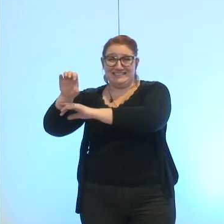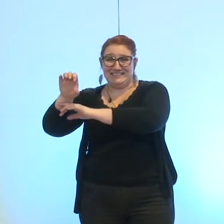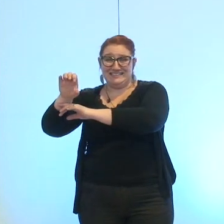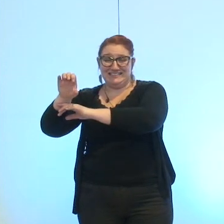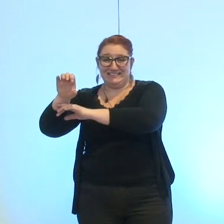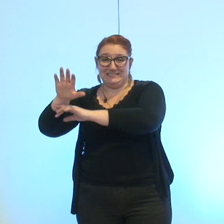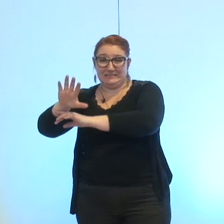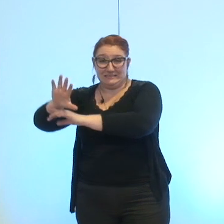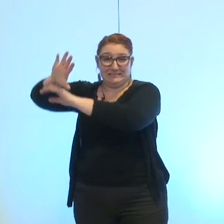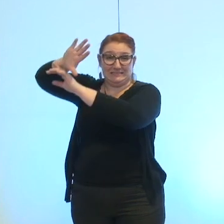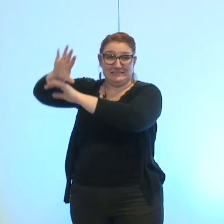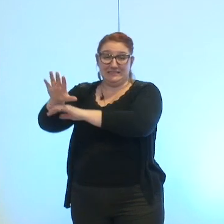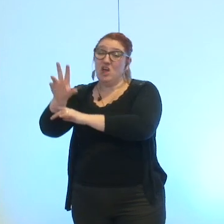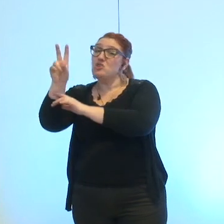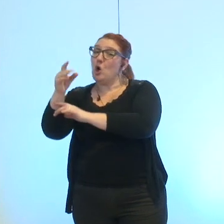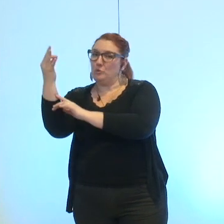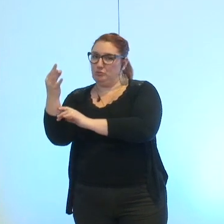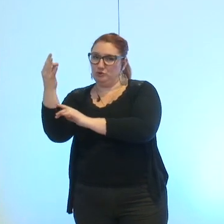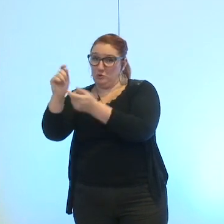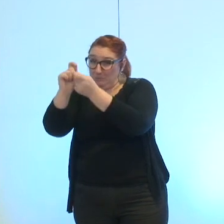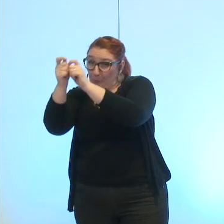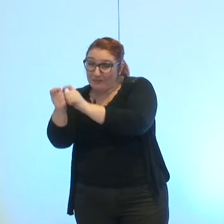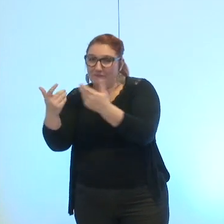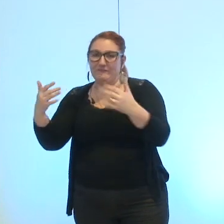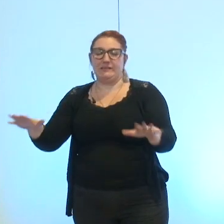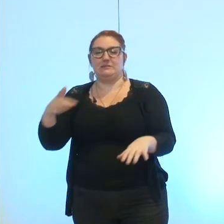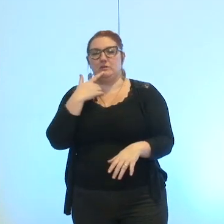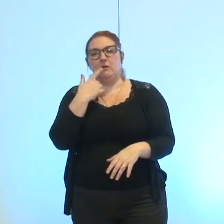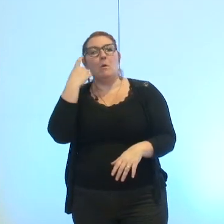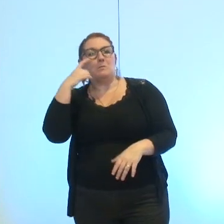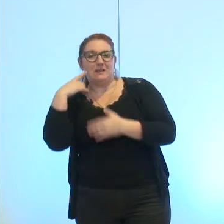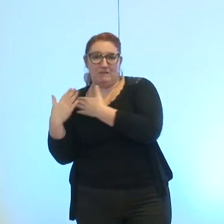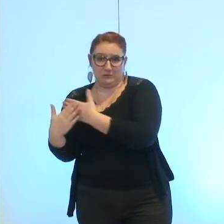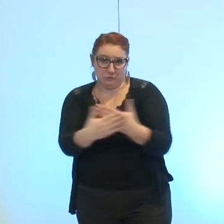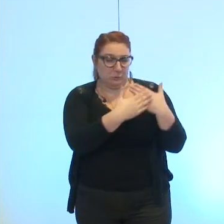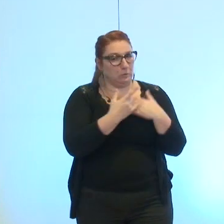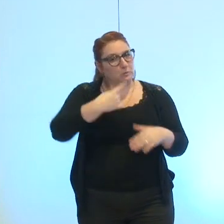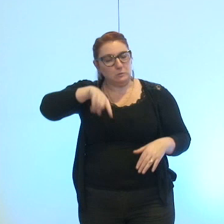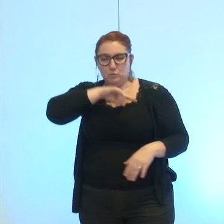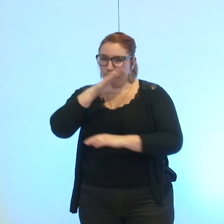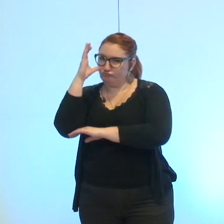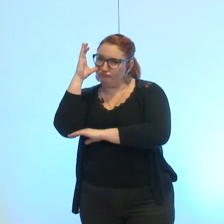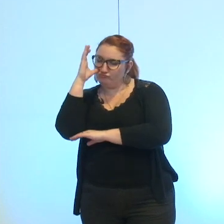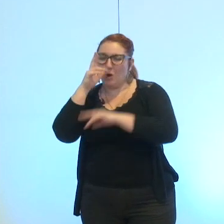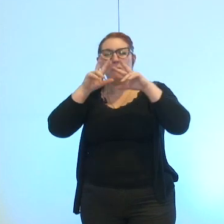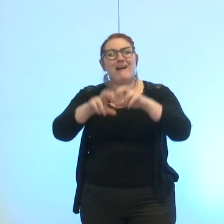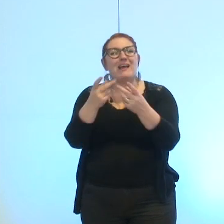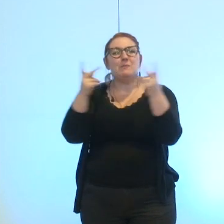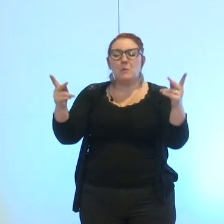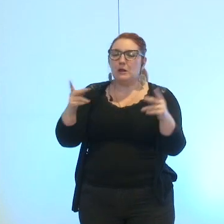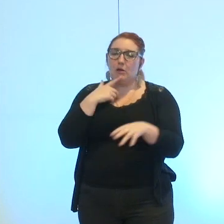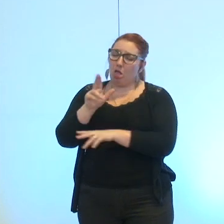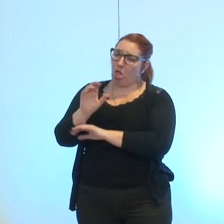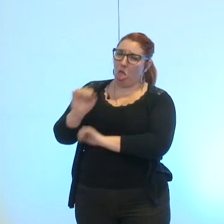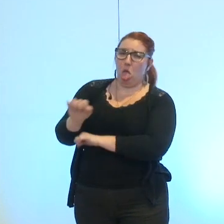bien reste à 30 % donc nous tenons compte des observations effectuées au cours de de l'enquête publique et